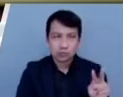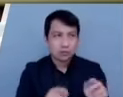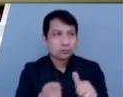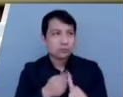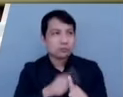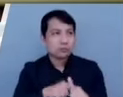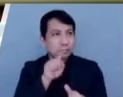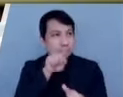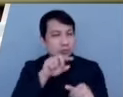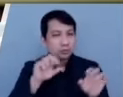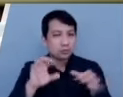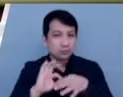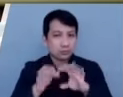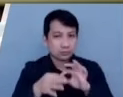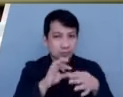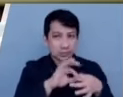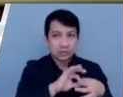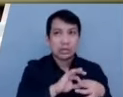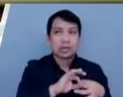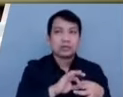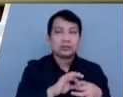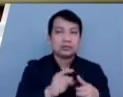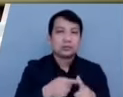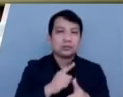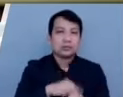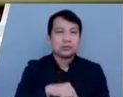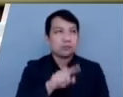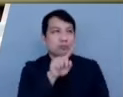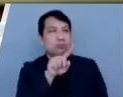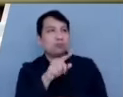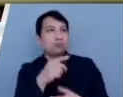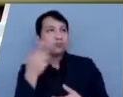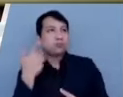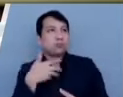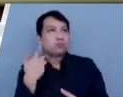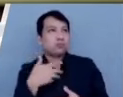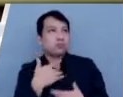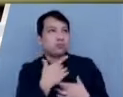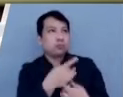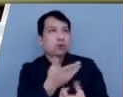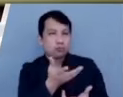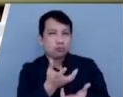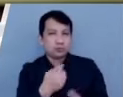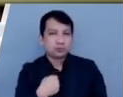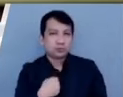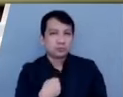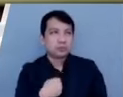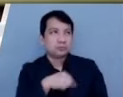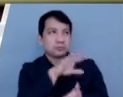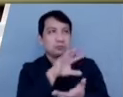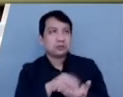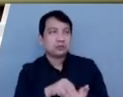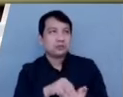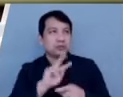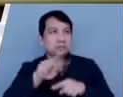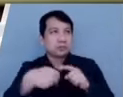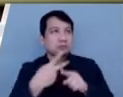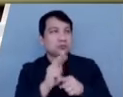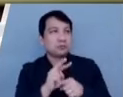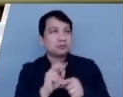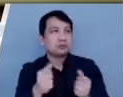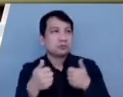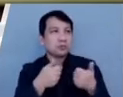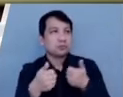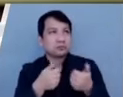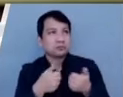po. And then, doon po talaga ako na sabi ko gusto ko rin maging kagaya nila, mag-compete sa